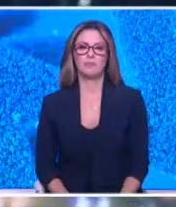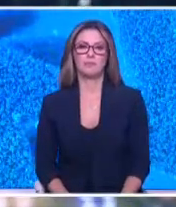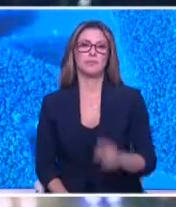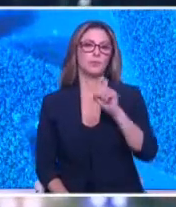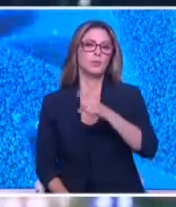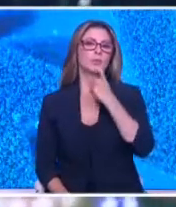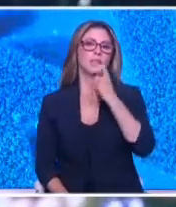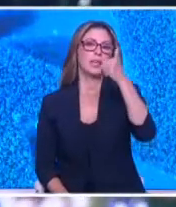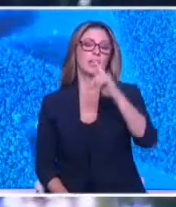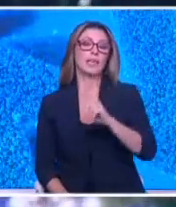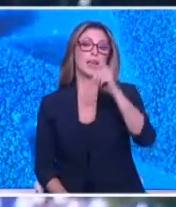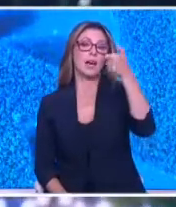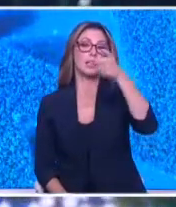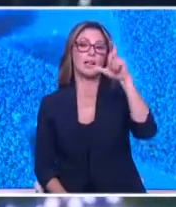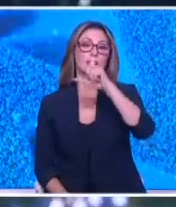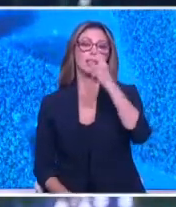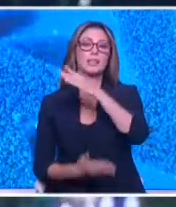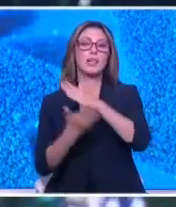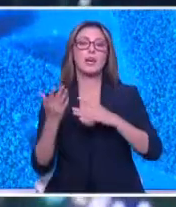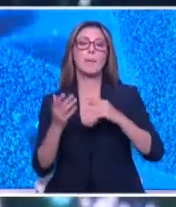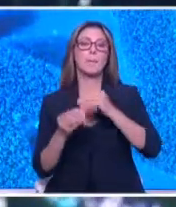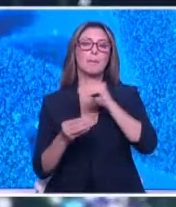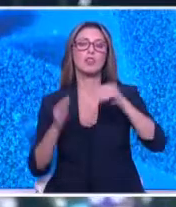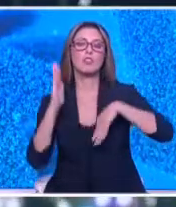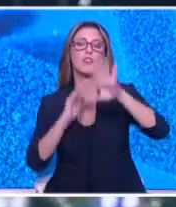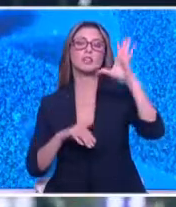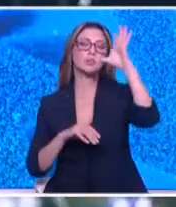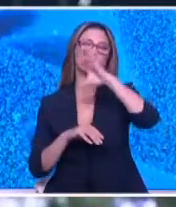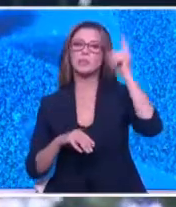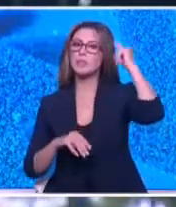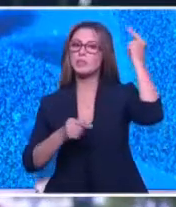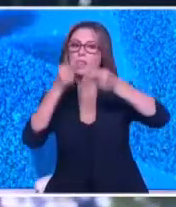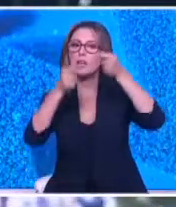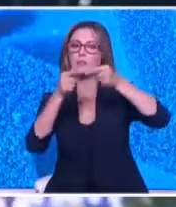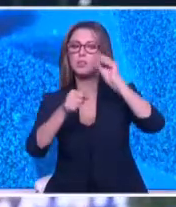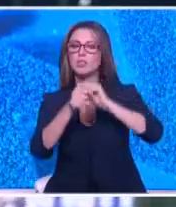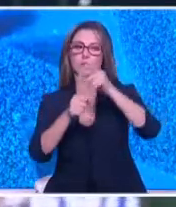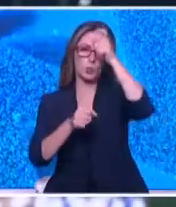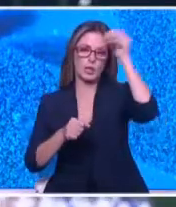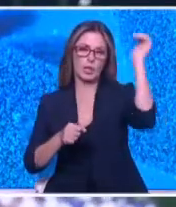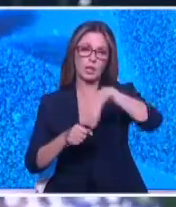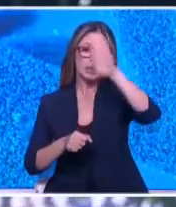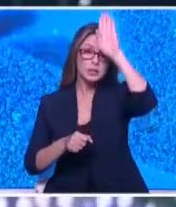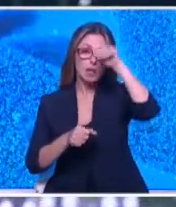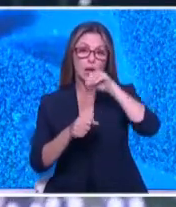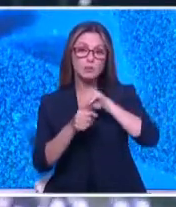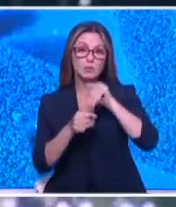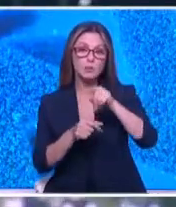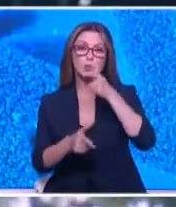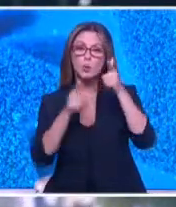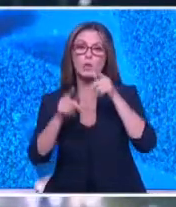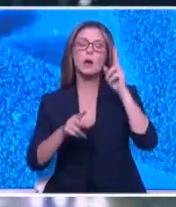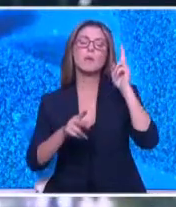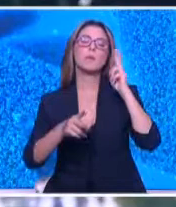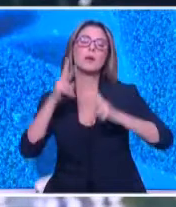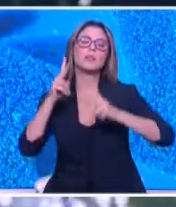Bu yılın ilk 6 ayında 500.000'den fazla turist saç ekimi için Türkiye'ye geldi. İstanbul'da saç ektiren turistlerin görüntüleri zaman zaman